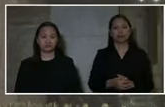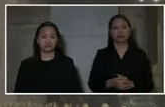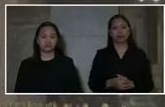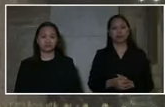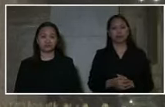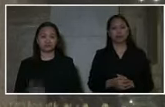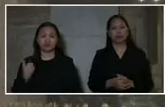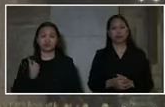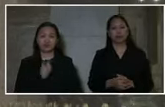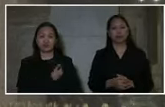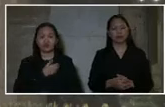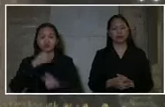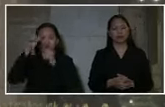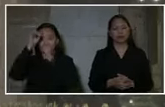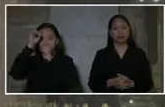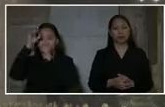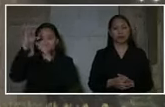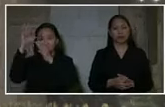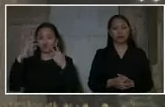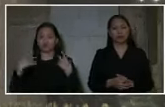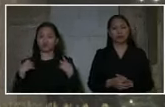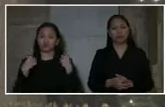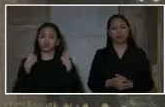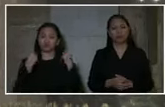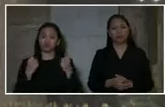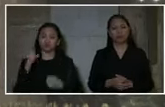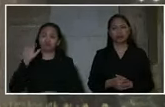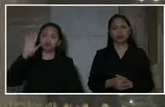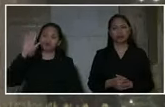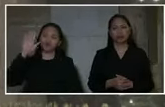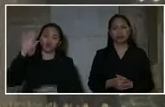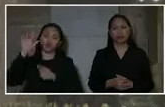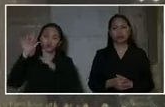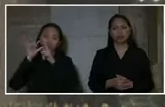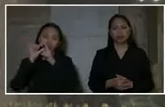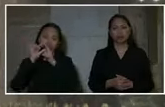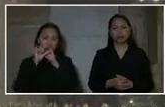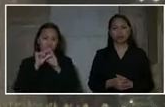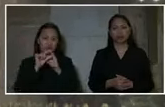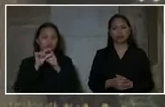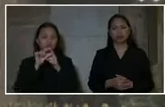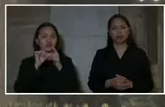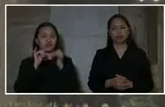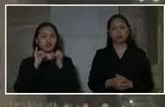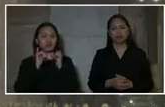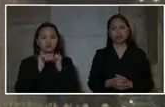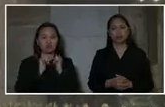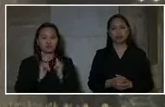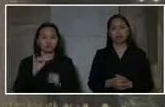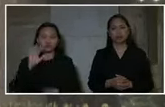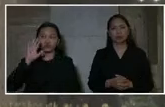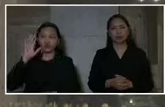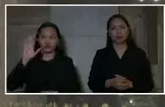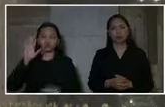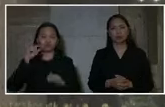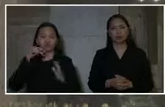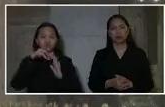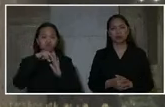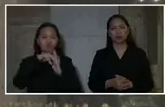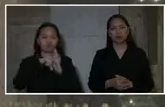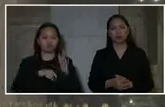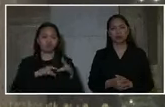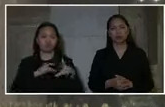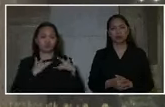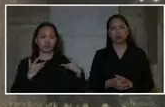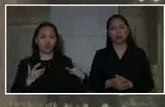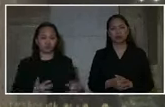Ama naming makapangyarihan, ang iyong salitang nananahan sa iyong kaibuturan ay